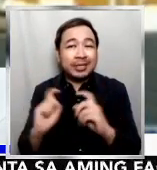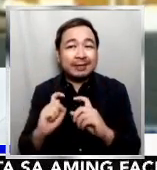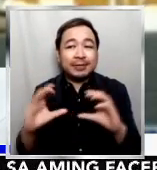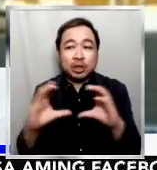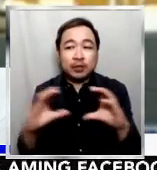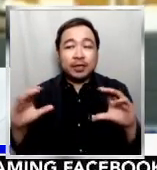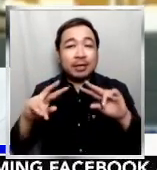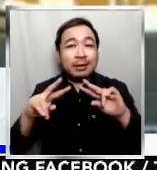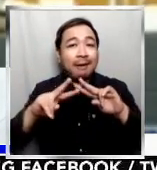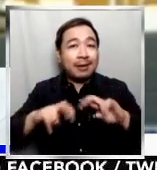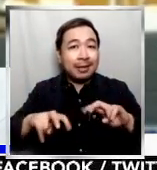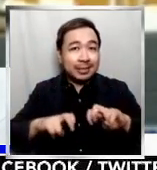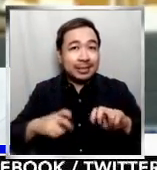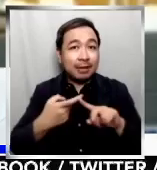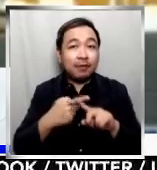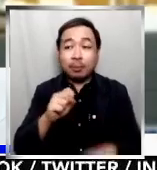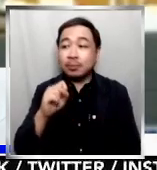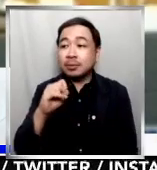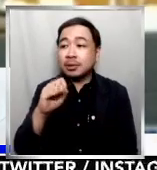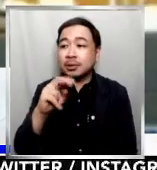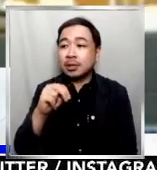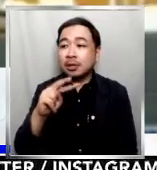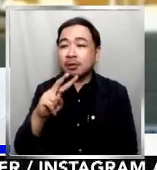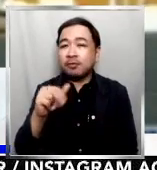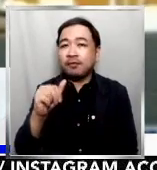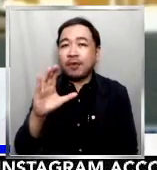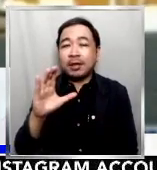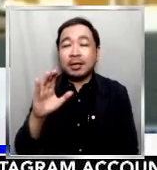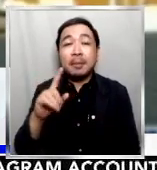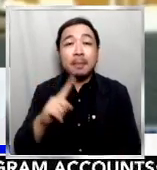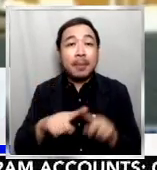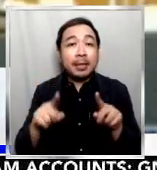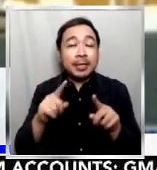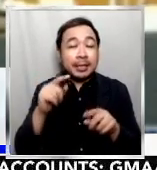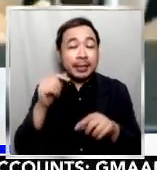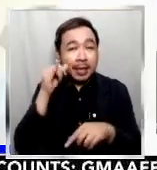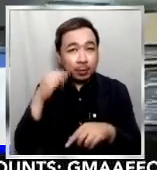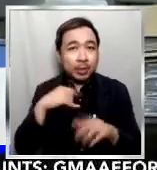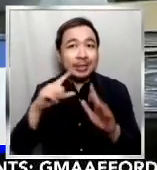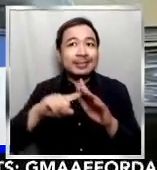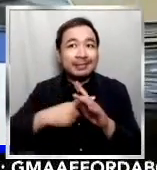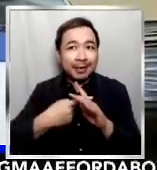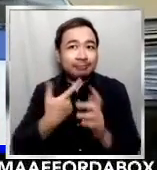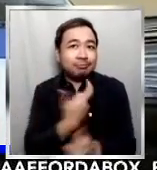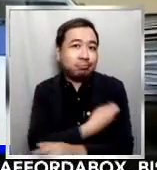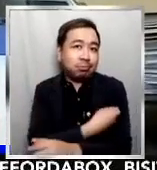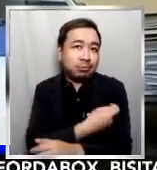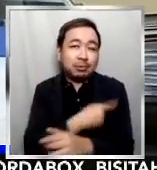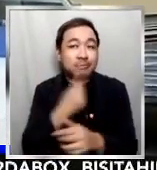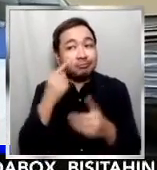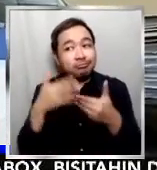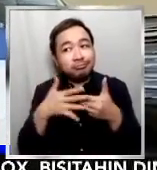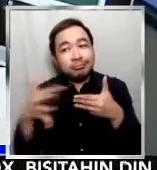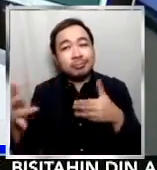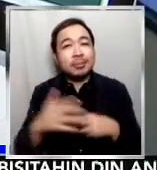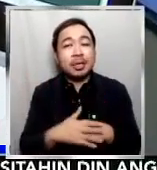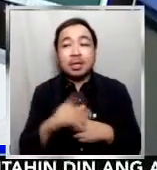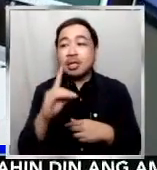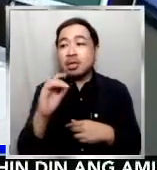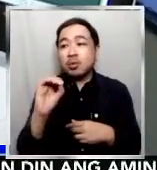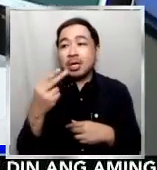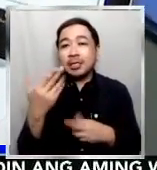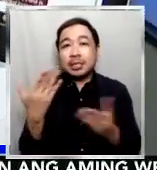po ay gumabas na kahapon at masisimula na pong ibakuna yan sa mga susunod na araw. Ayon sa DOH-NCR, nag-average